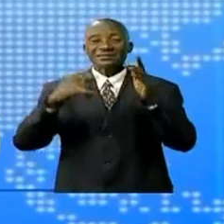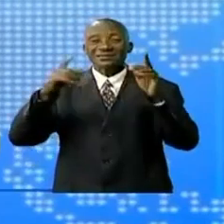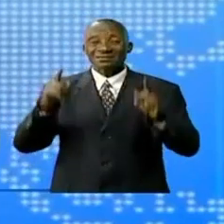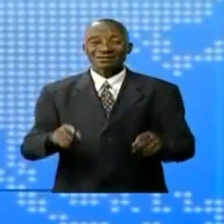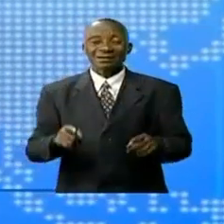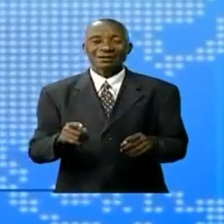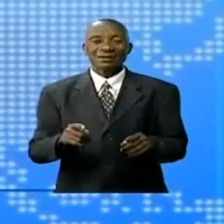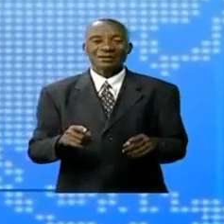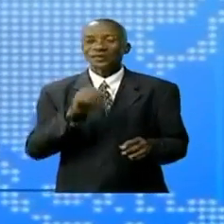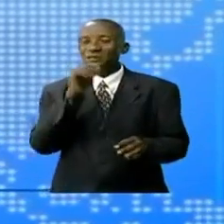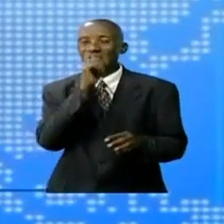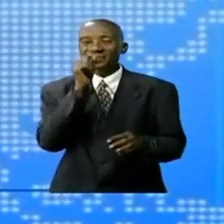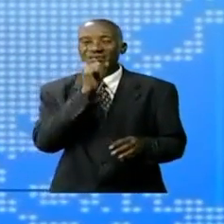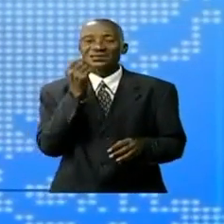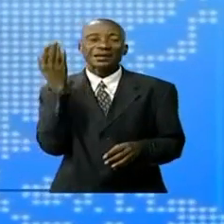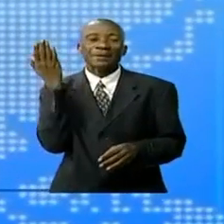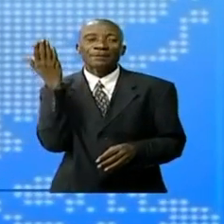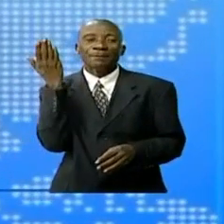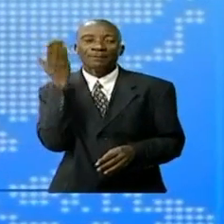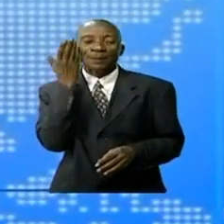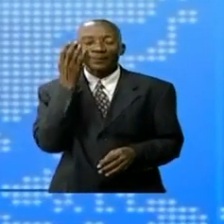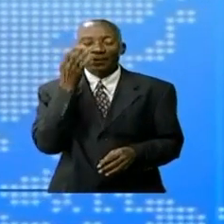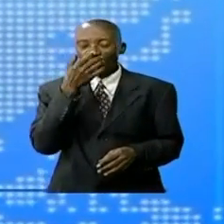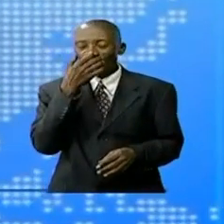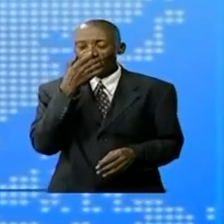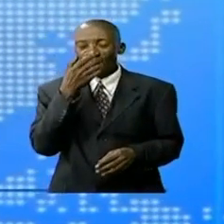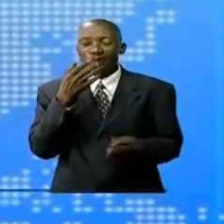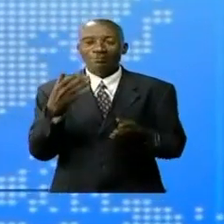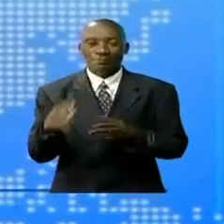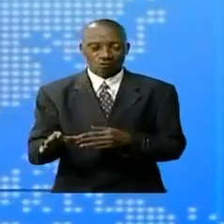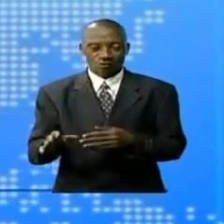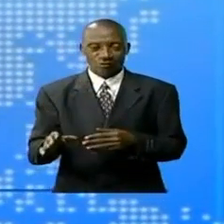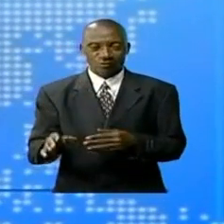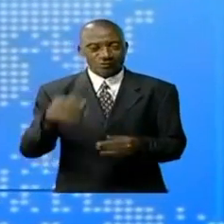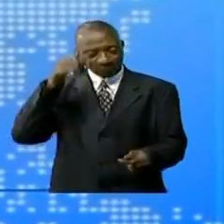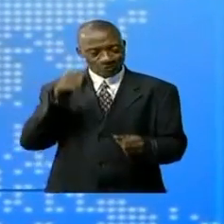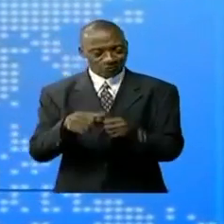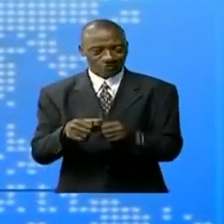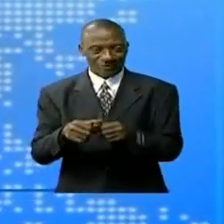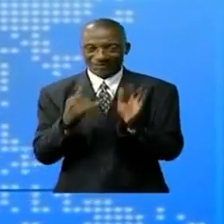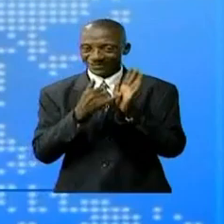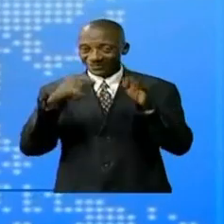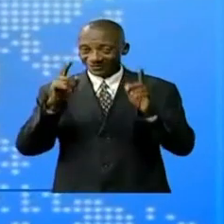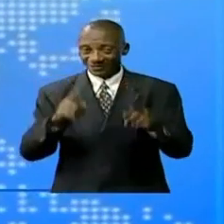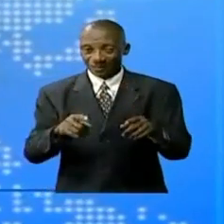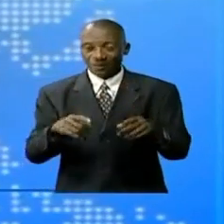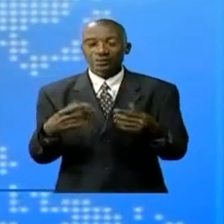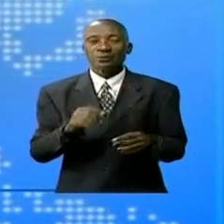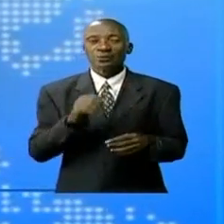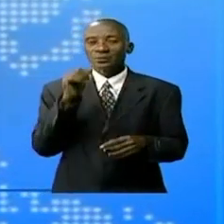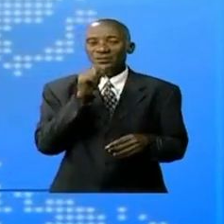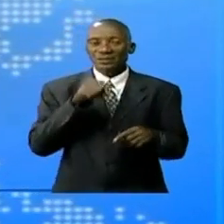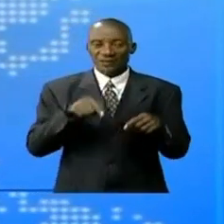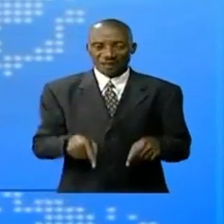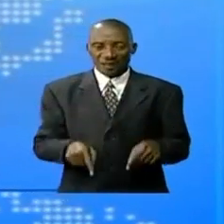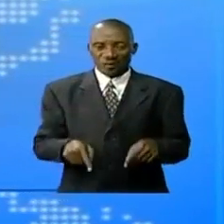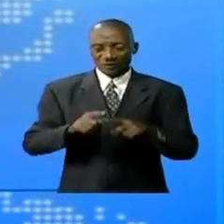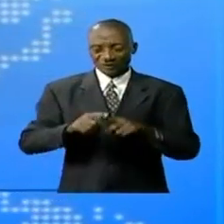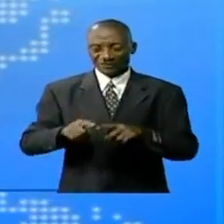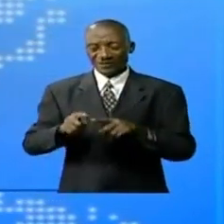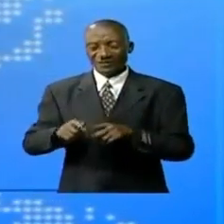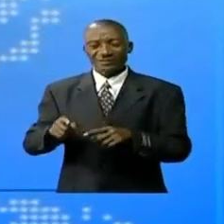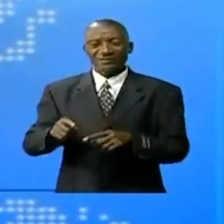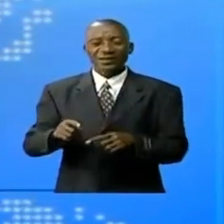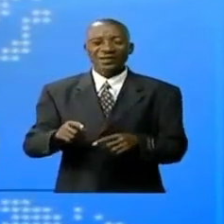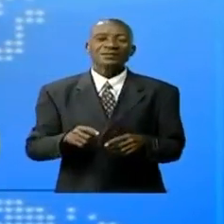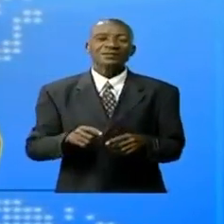Papa Wemba. Et pour honorer sa mémoire, les artistes musiciens congolais ont livré une série de concerts interprétant le riche